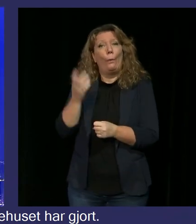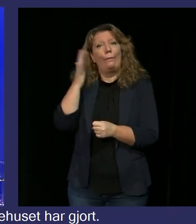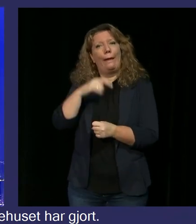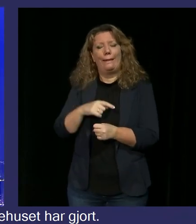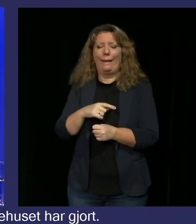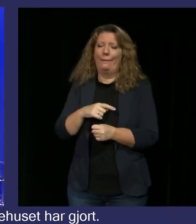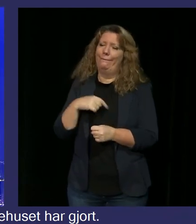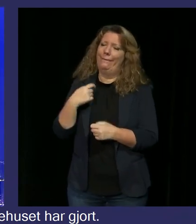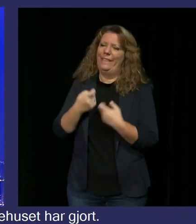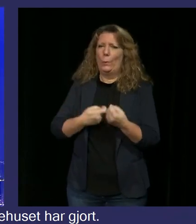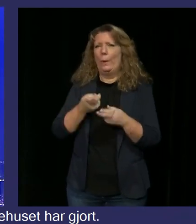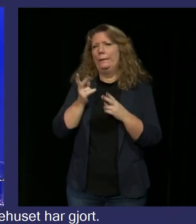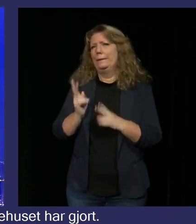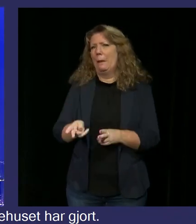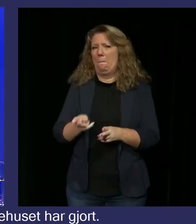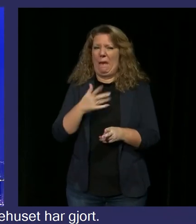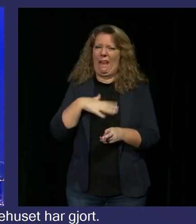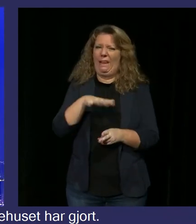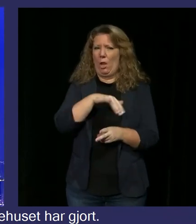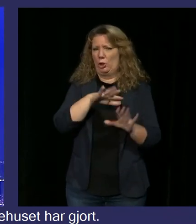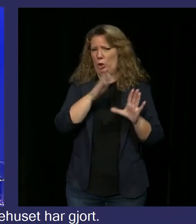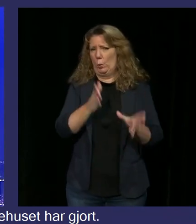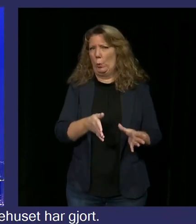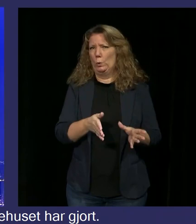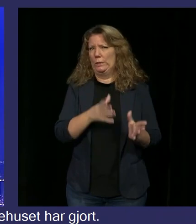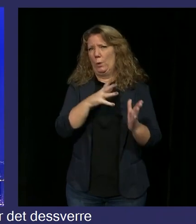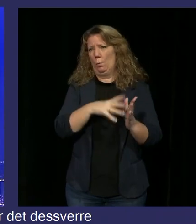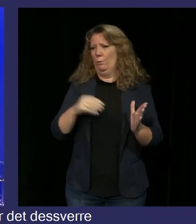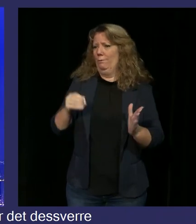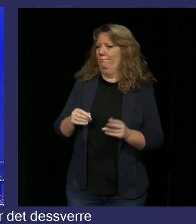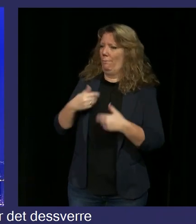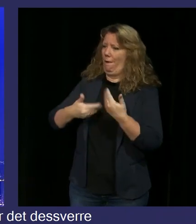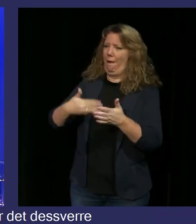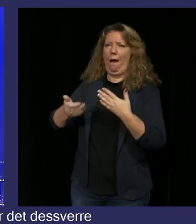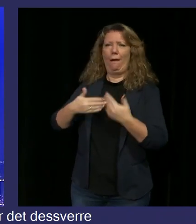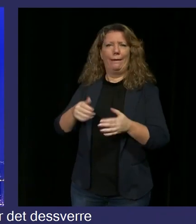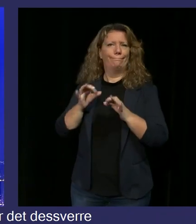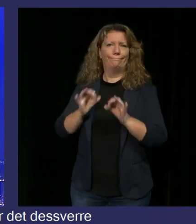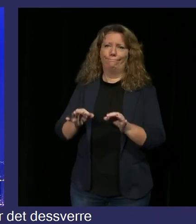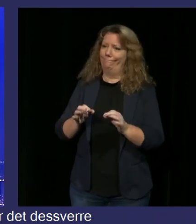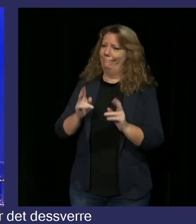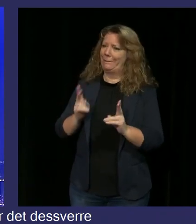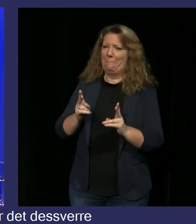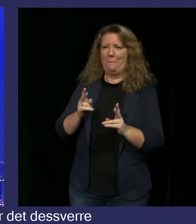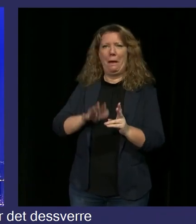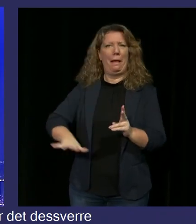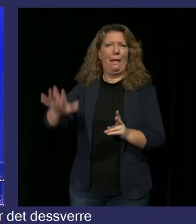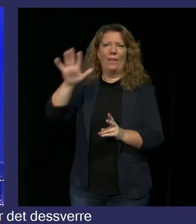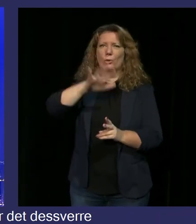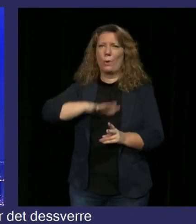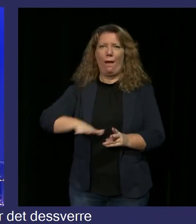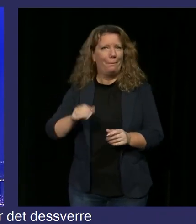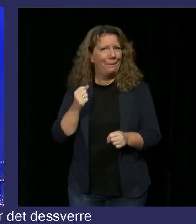gjort. Altså, vi kopierer de og liksom lager de like fine, de nasjonale malene. Men så enkelt er det dessverre